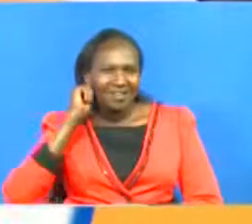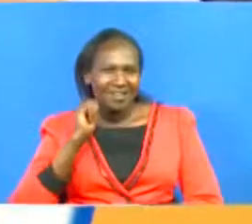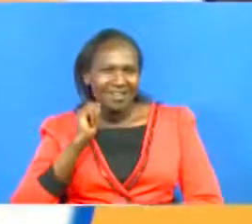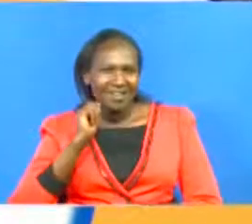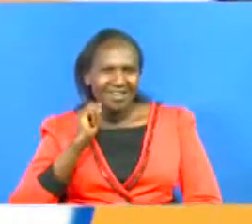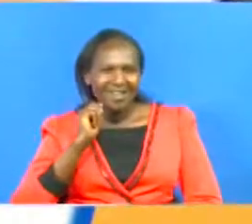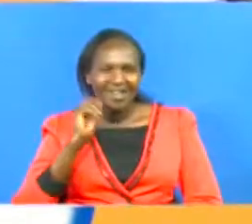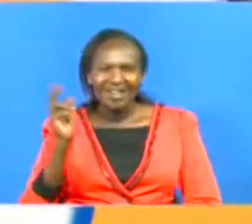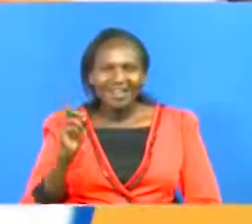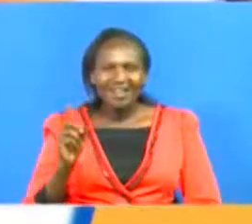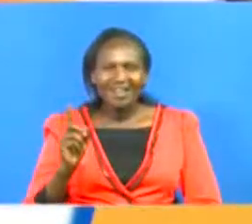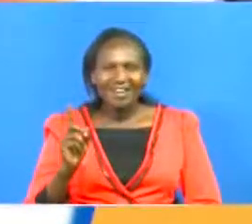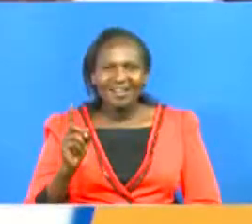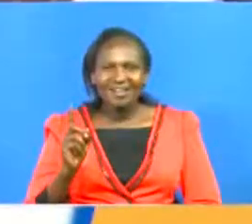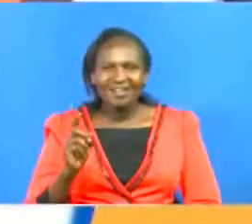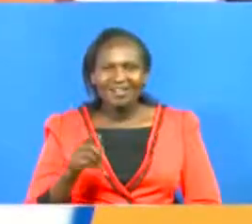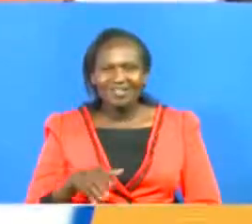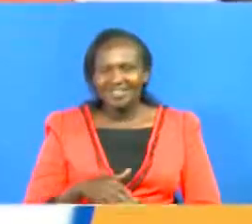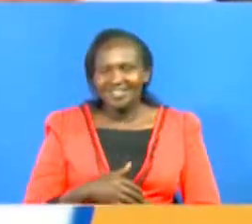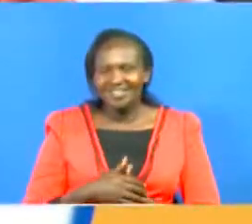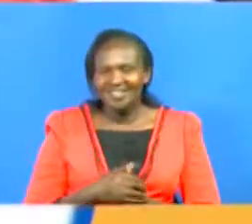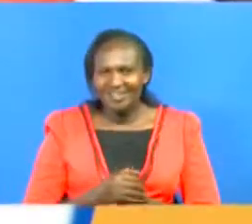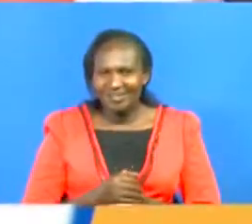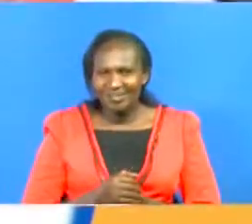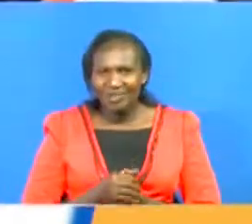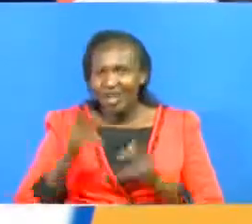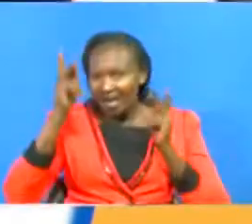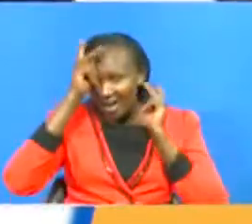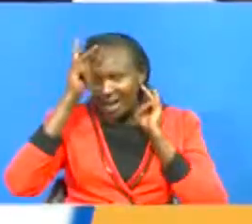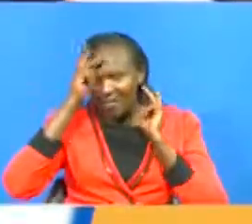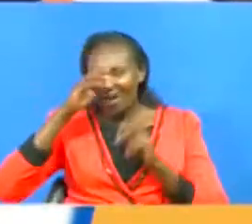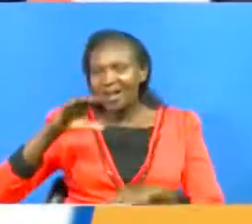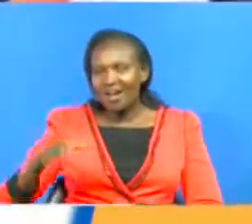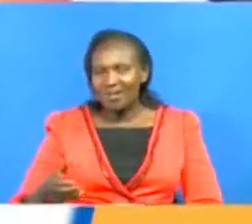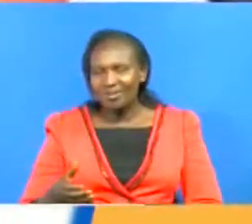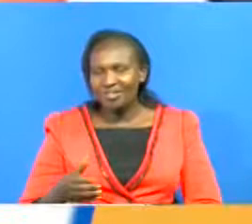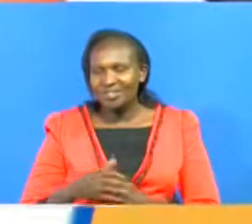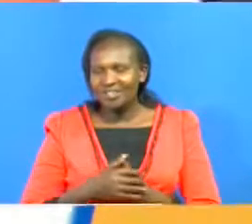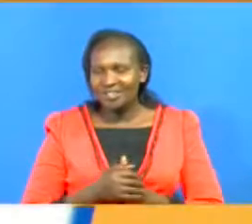No, I want to think Kakamega County, I'm sure.